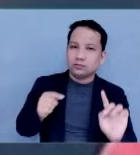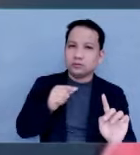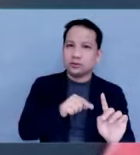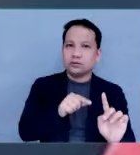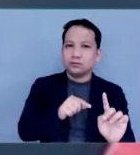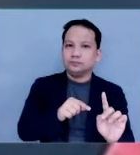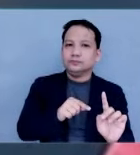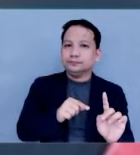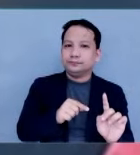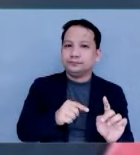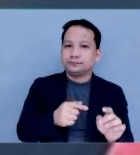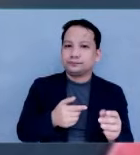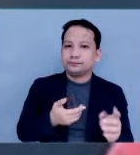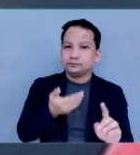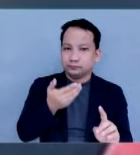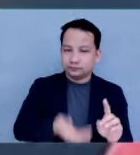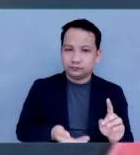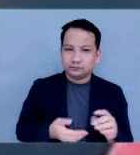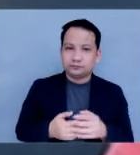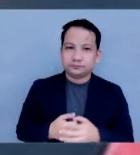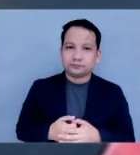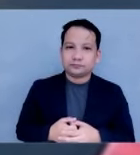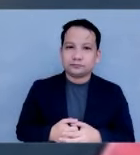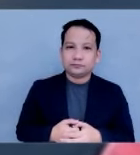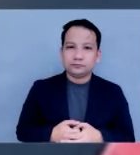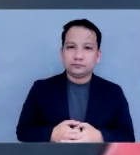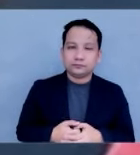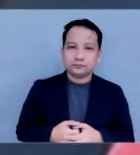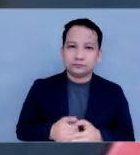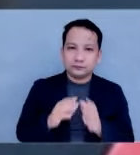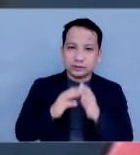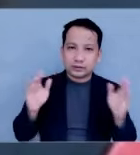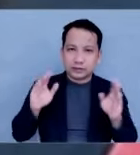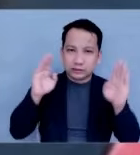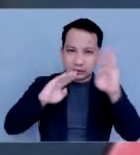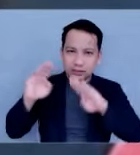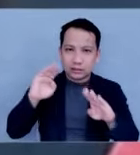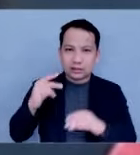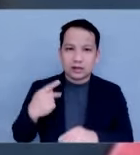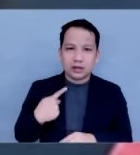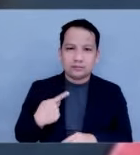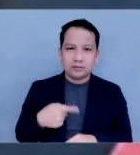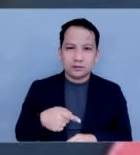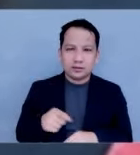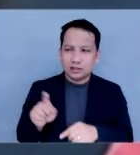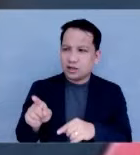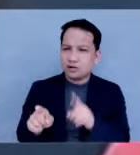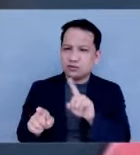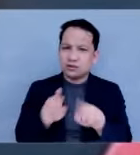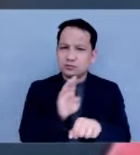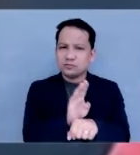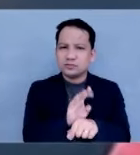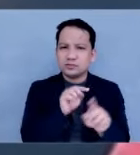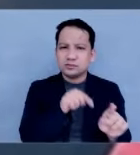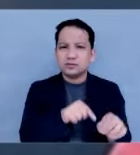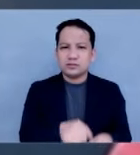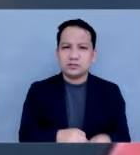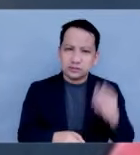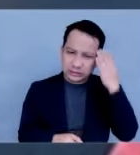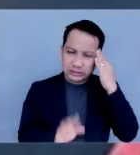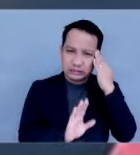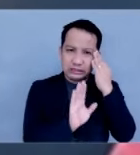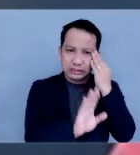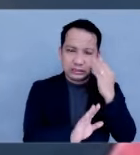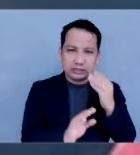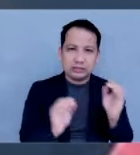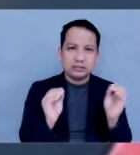ganun yung mga problema. Anong business ba ng boss mo? Alam ko, sir,